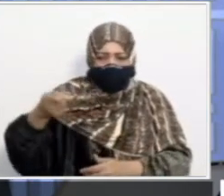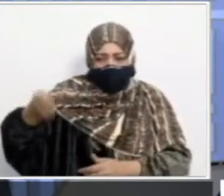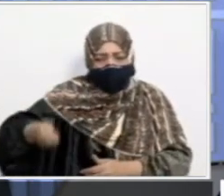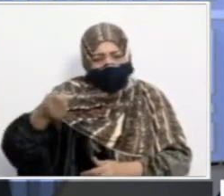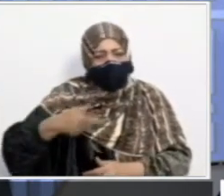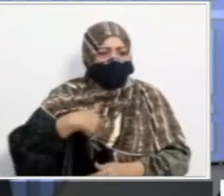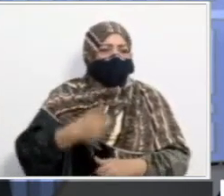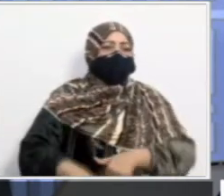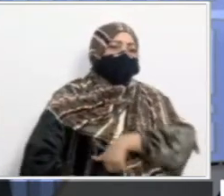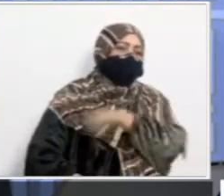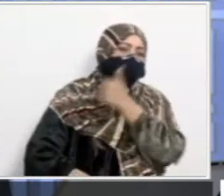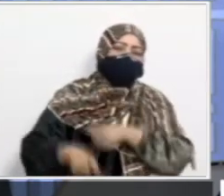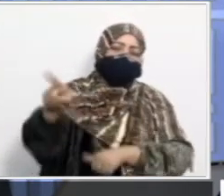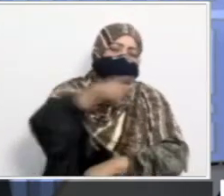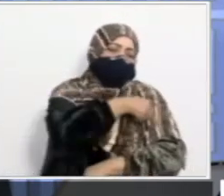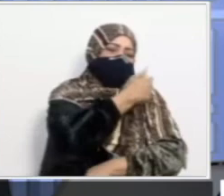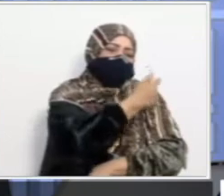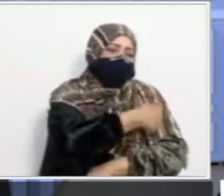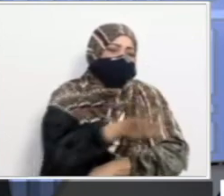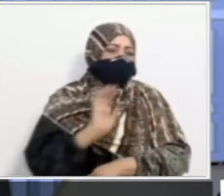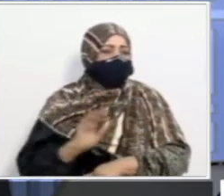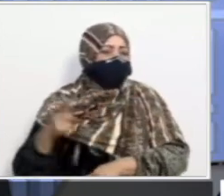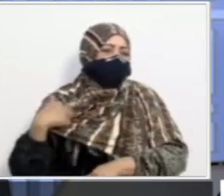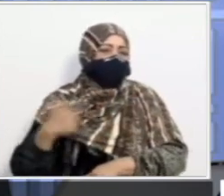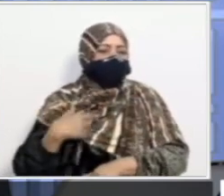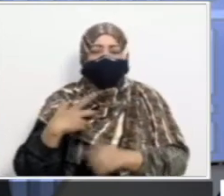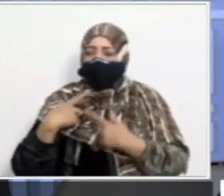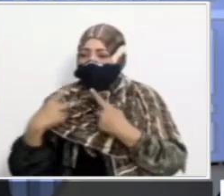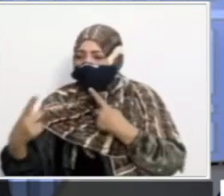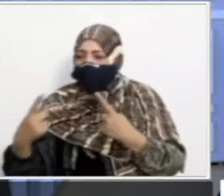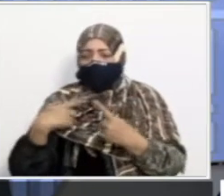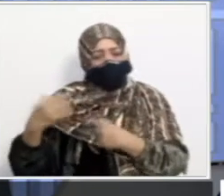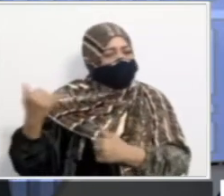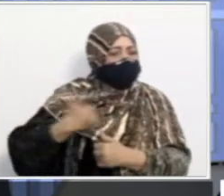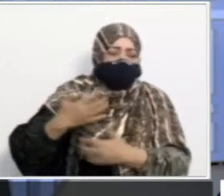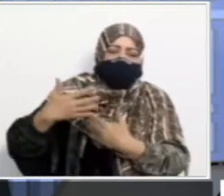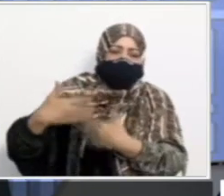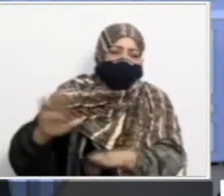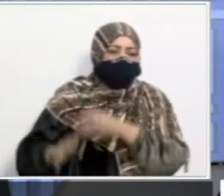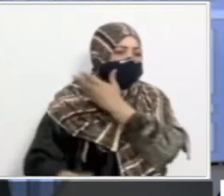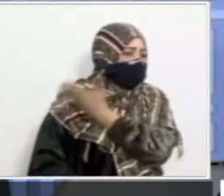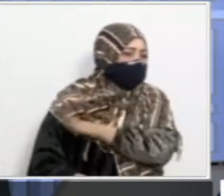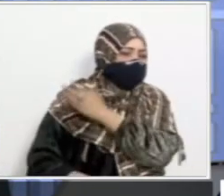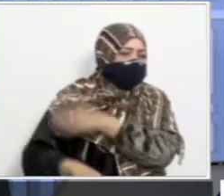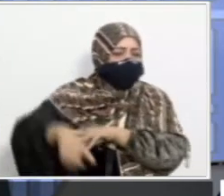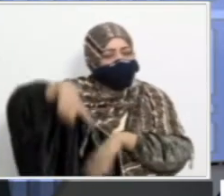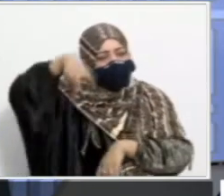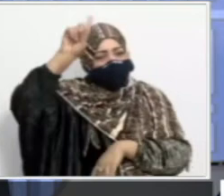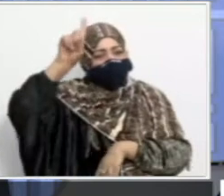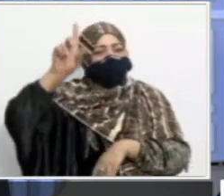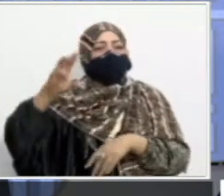وعاملوه بالحسنى وإن أساء إليكم فأجركم عظيم بإذن الله تعالى. الأخ